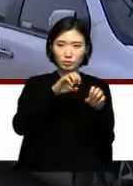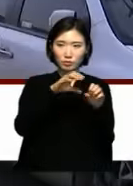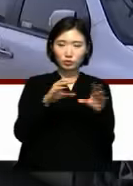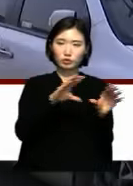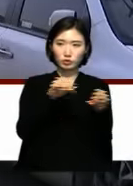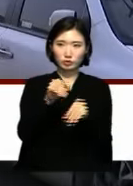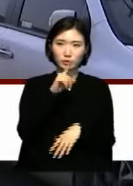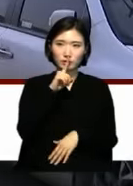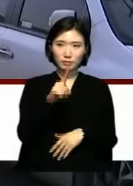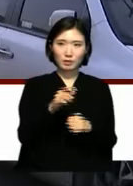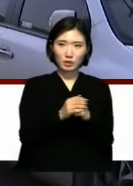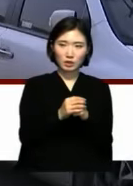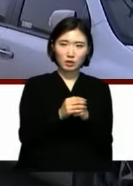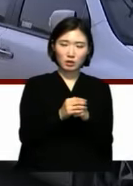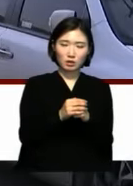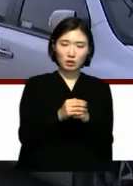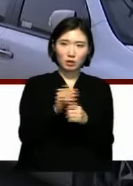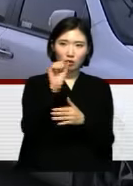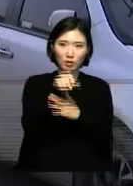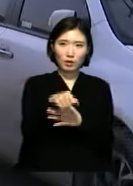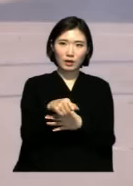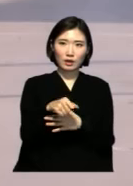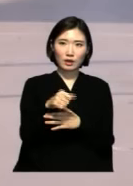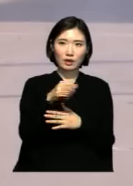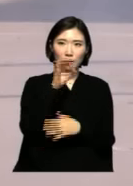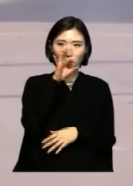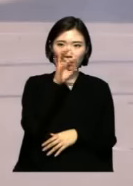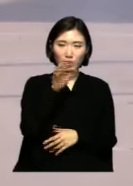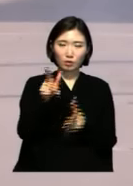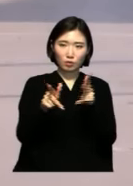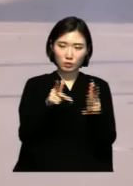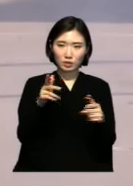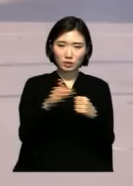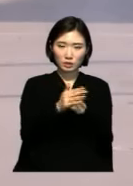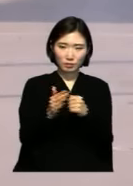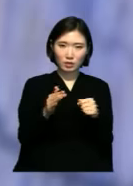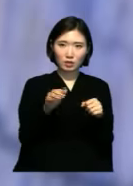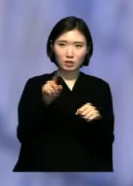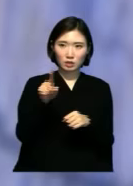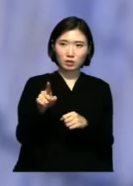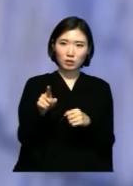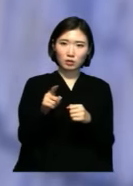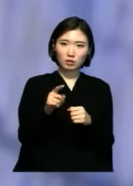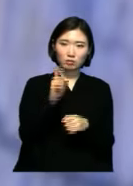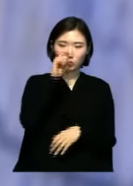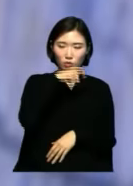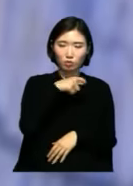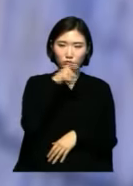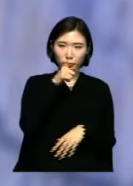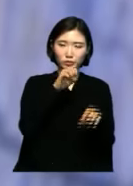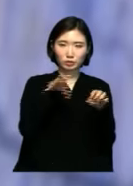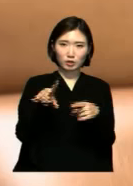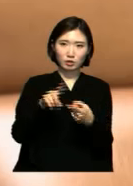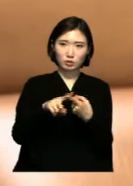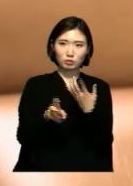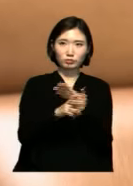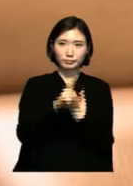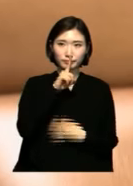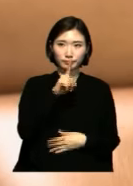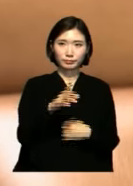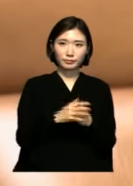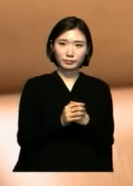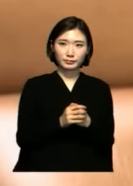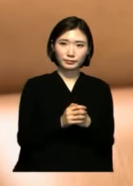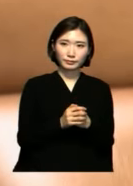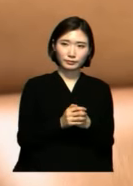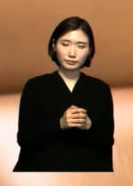한센촌 시절부터 무허가로 조성된 공장인데다 폐수 처리장을 거치지 않고 오염물을 배출하는 건 불법이란 겁니다. 이쪽이